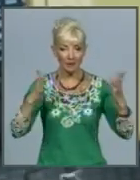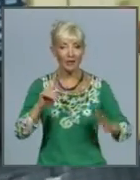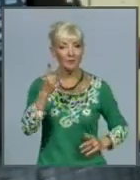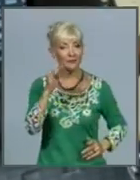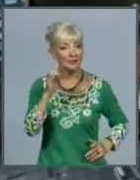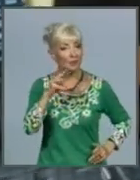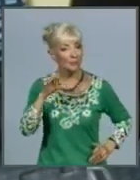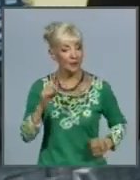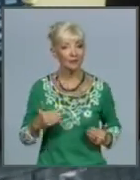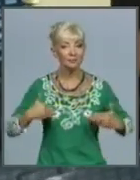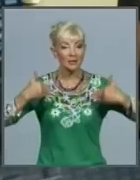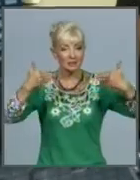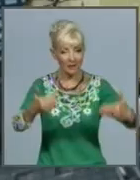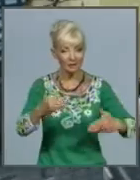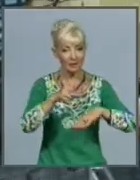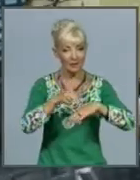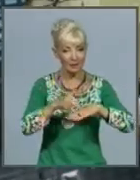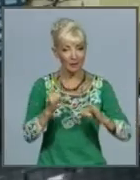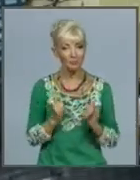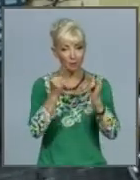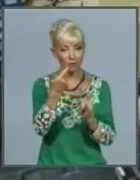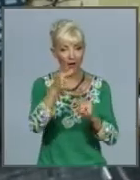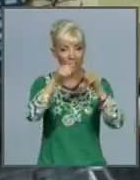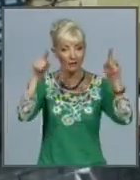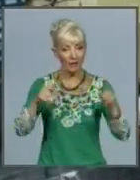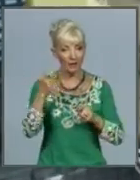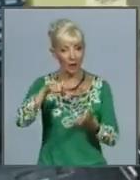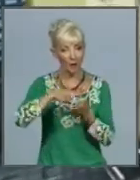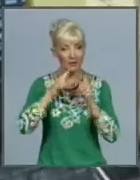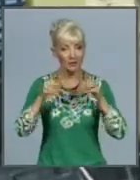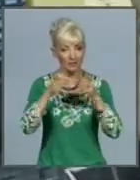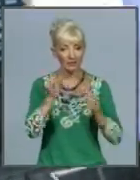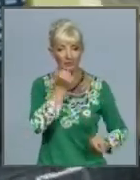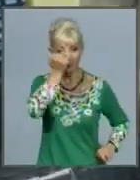поліцейських почесними грамотами Харківської міської ради та подяками міського голови.